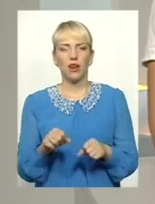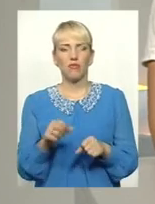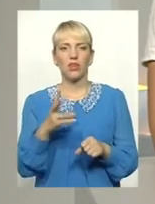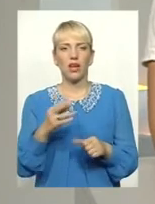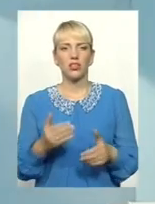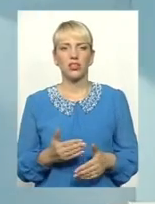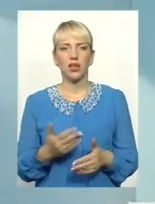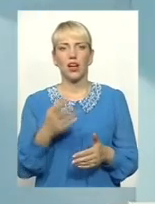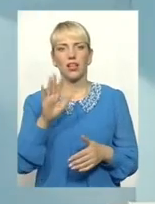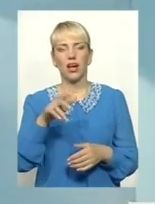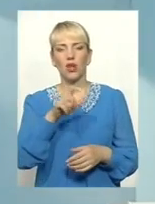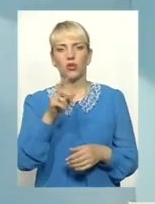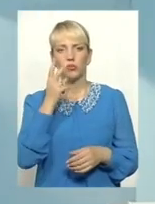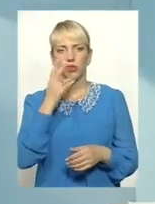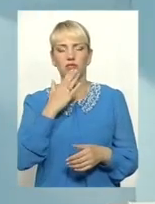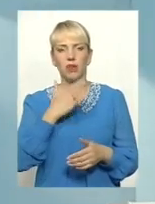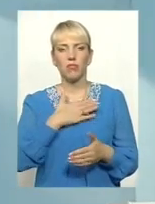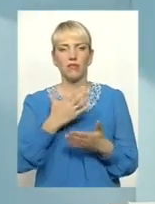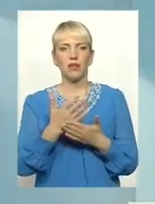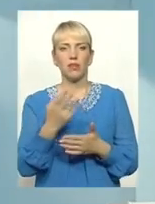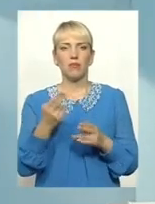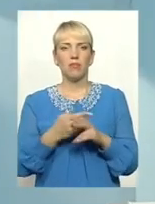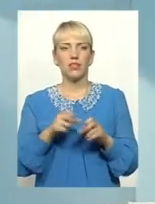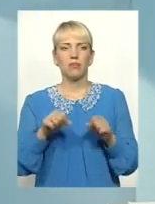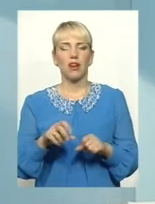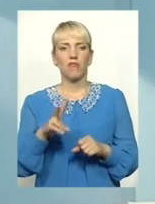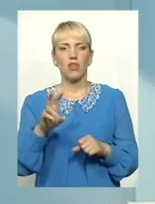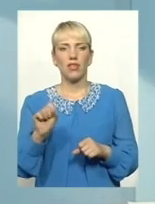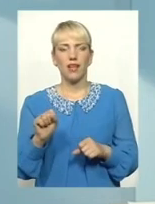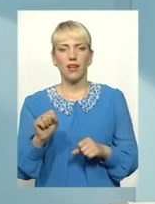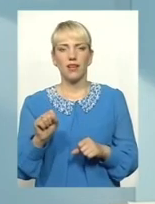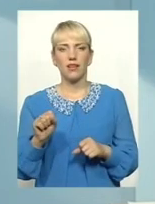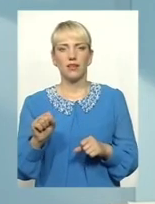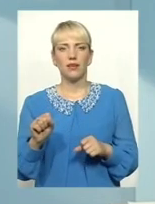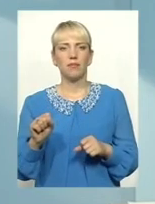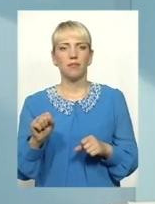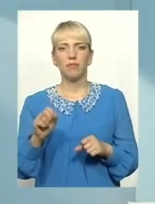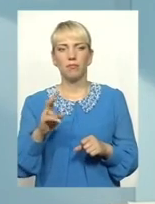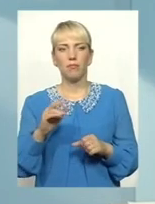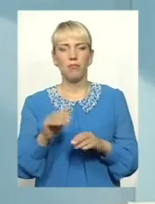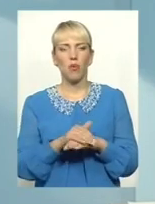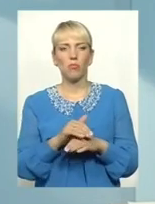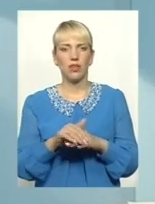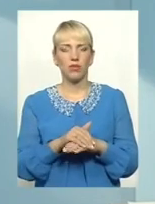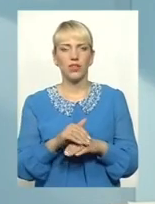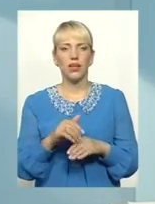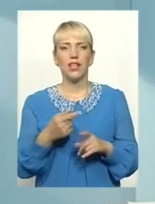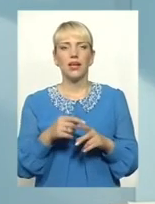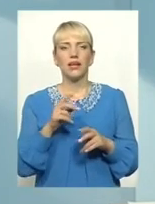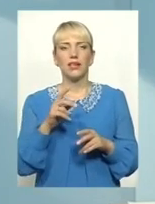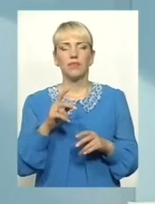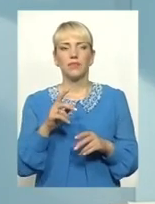на помилування» під рубрикою «Як в Хмельницькому борються з бродячими собаками». Там от ця тема дуже